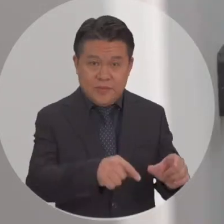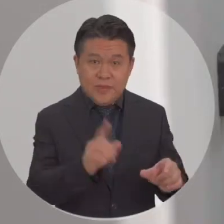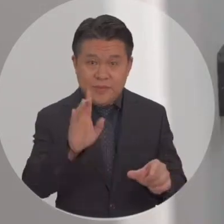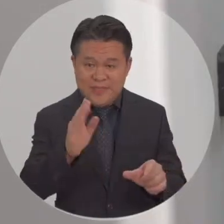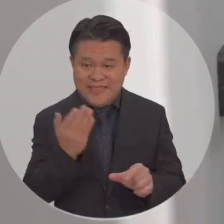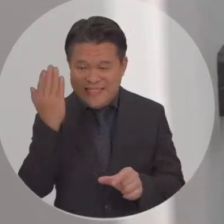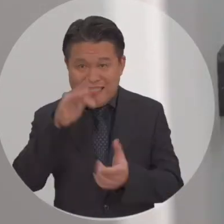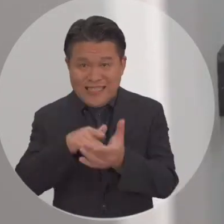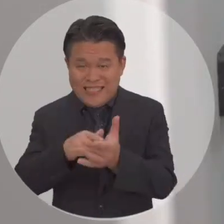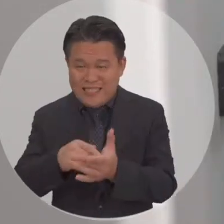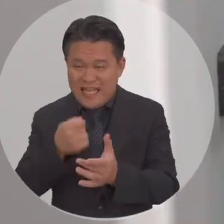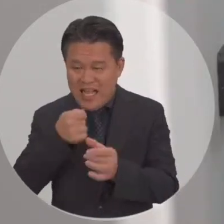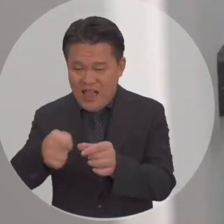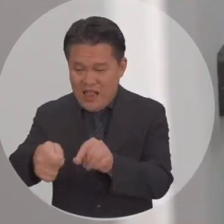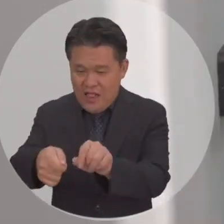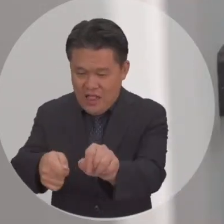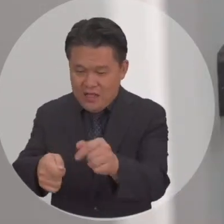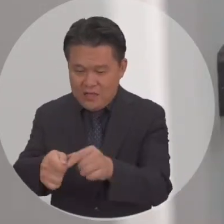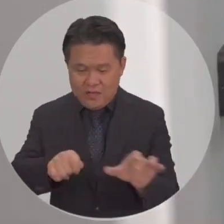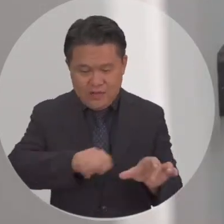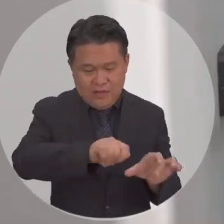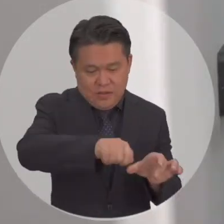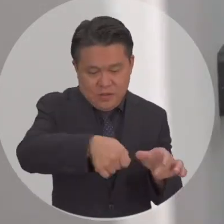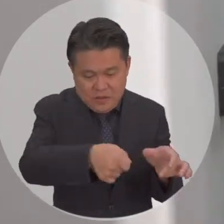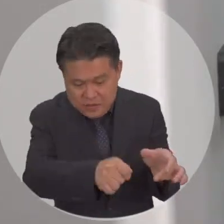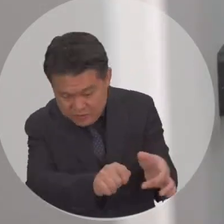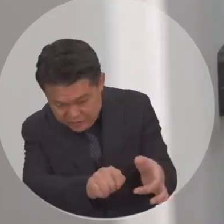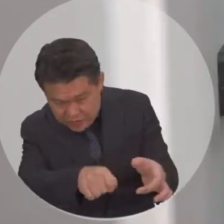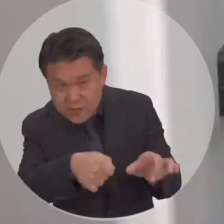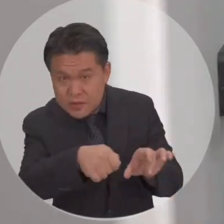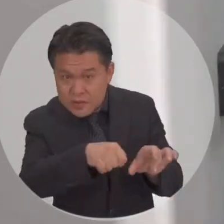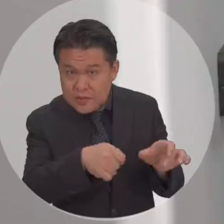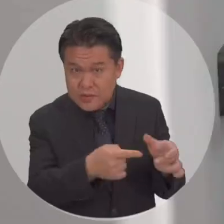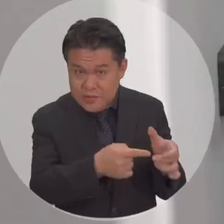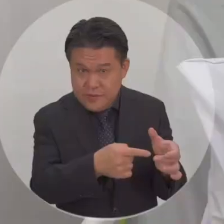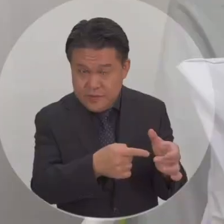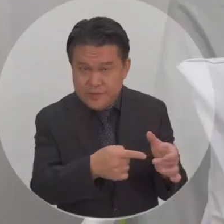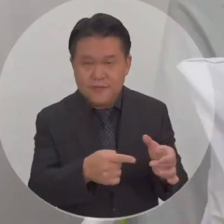의치 세정제를 칫솔에 묻혀 의치를 닦습니다.